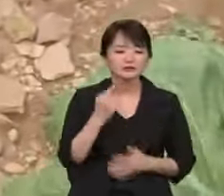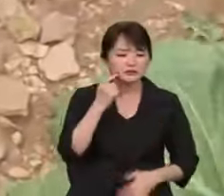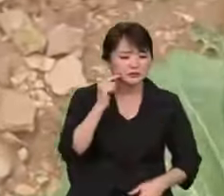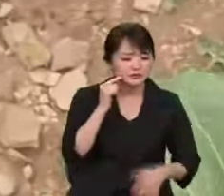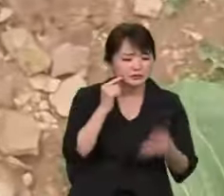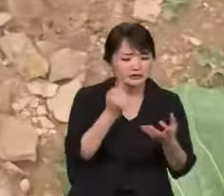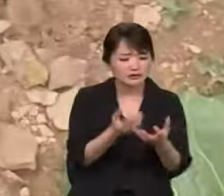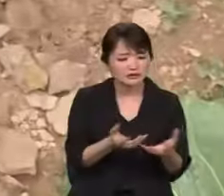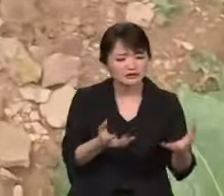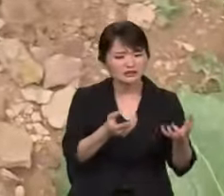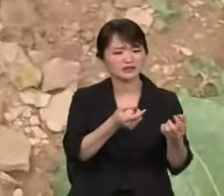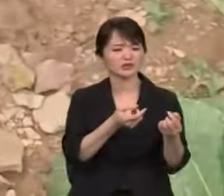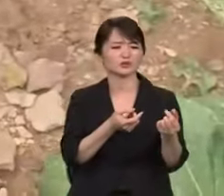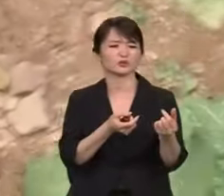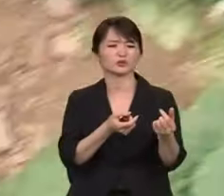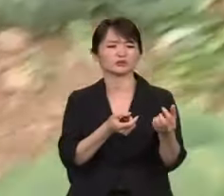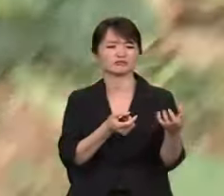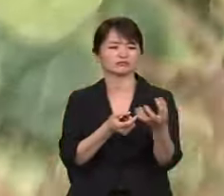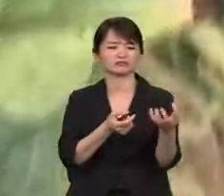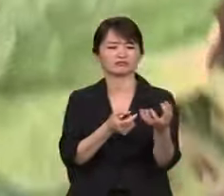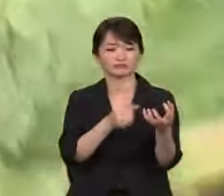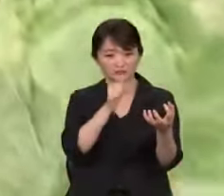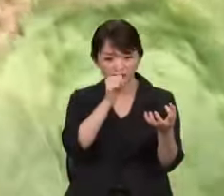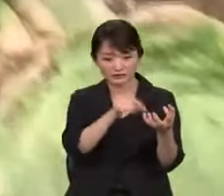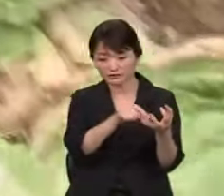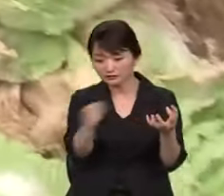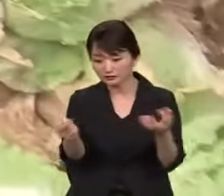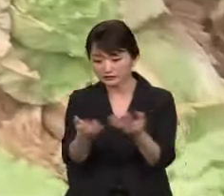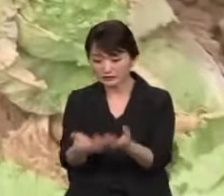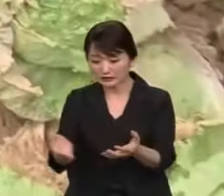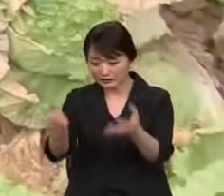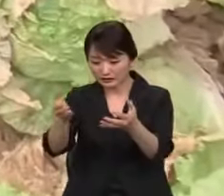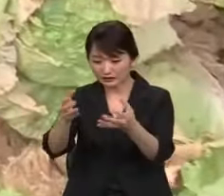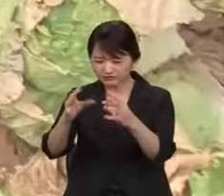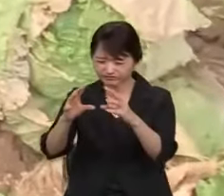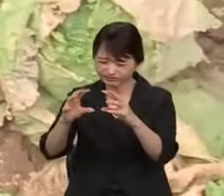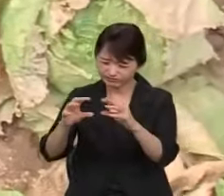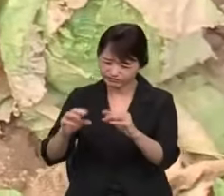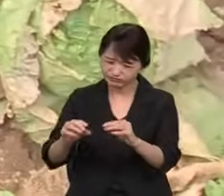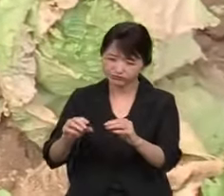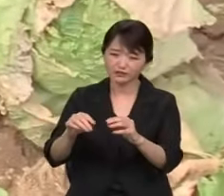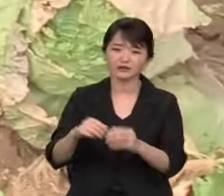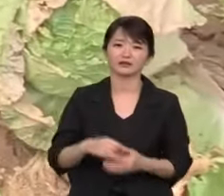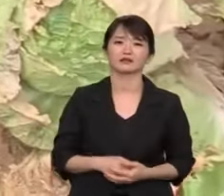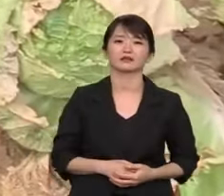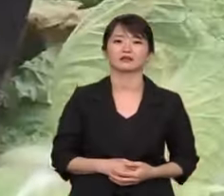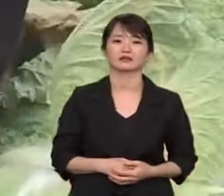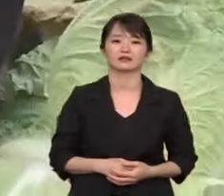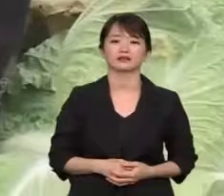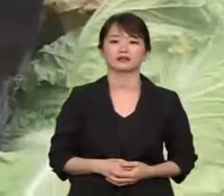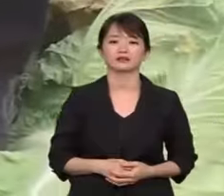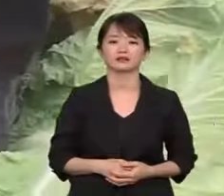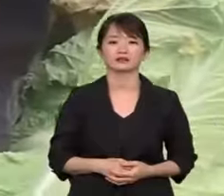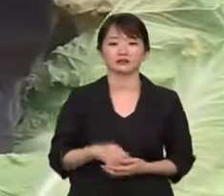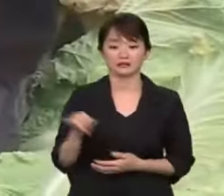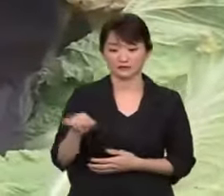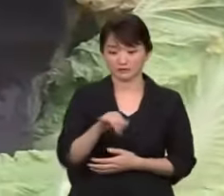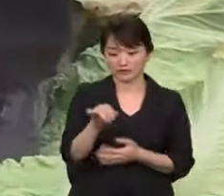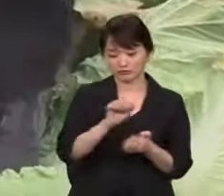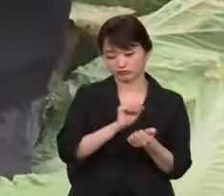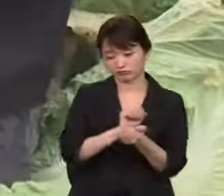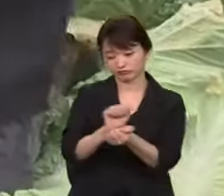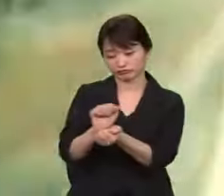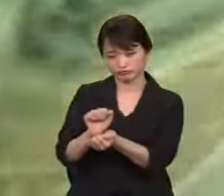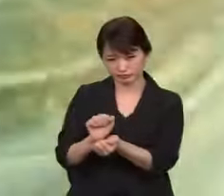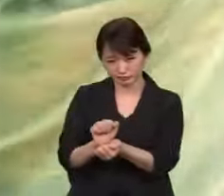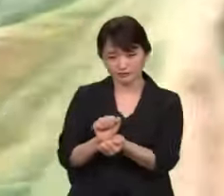작고 뿌리가 약해서 마구 흔들립니다. 그 뒤에 있는 배추는 완전히 물러서 녹아내렸습니다. 무름병 등 병충해에